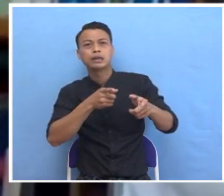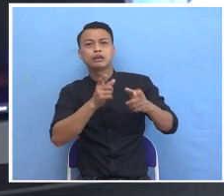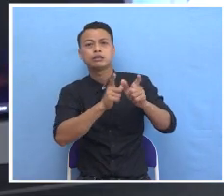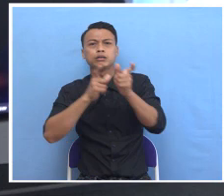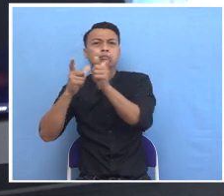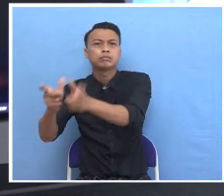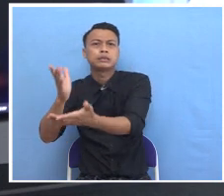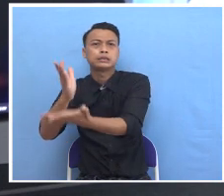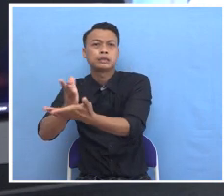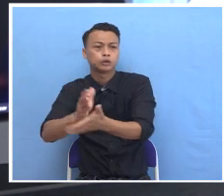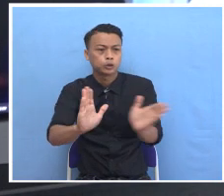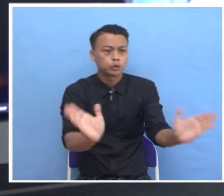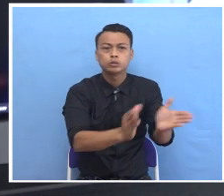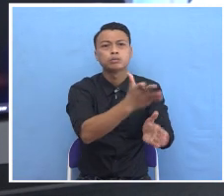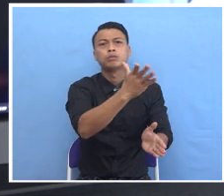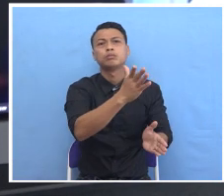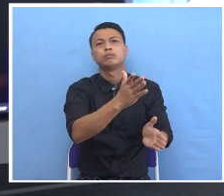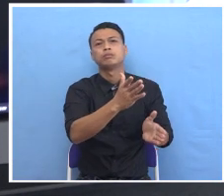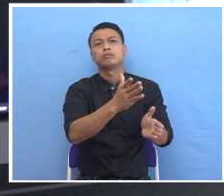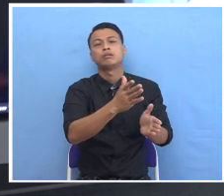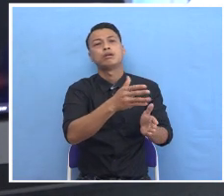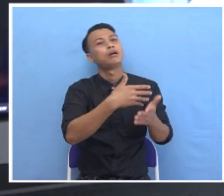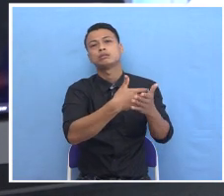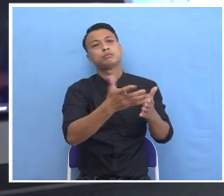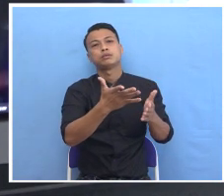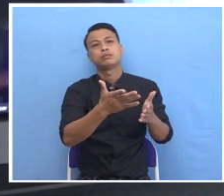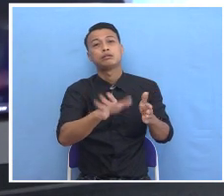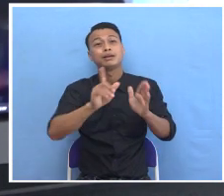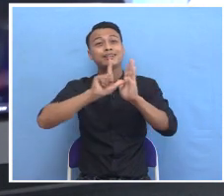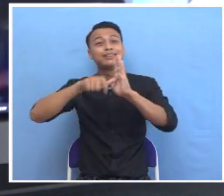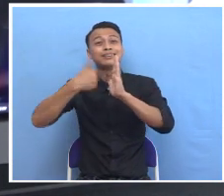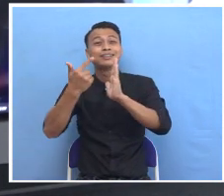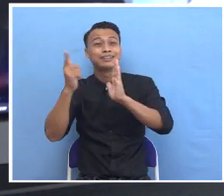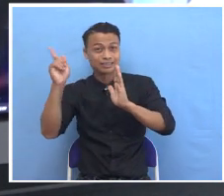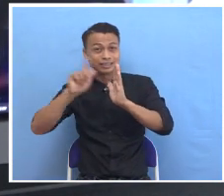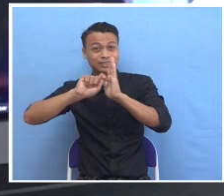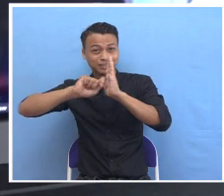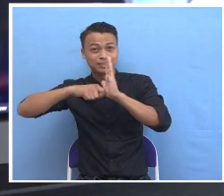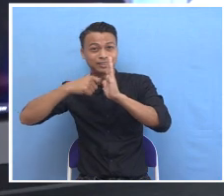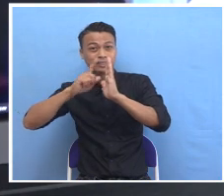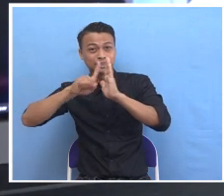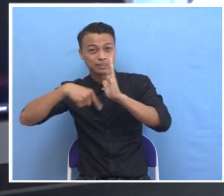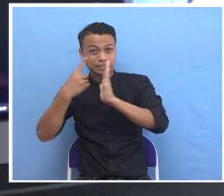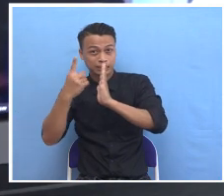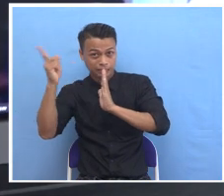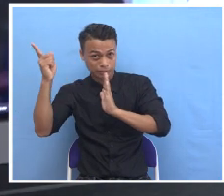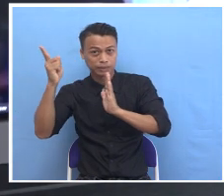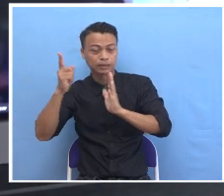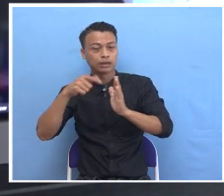စ်လက်ဆက်ဖြစ်တယ်နောက်တစ်ခုကအင်ဒိုနီးရှားအင်ဒိုနီးရှားအစိုးရနဲ့အာချီလက်နက်